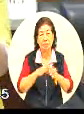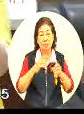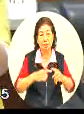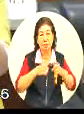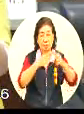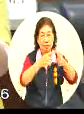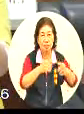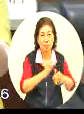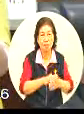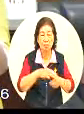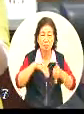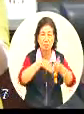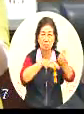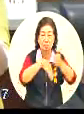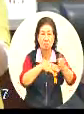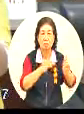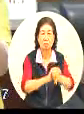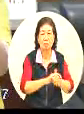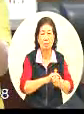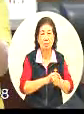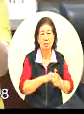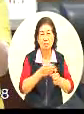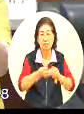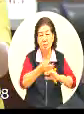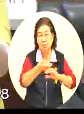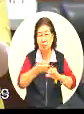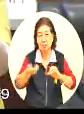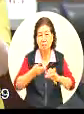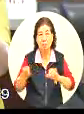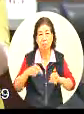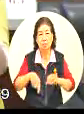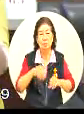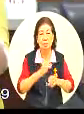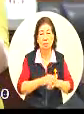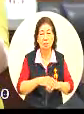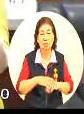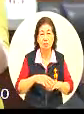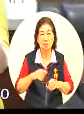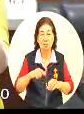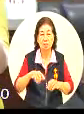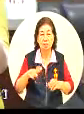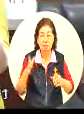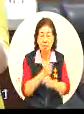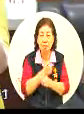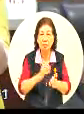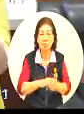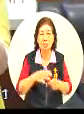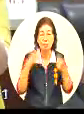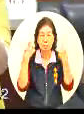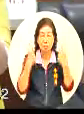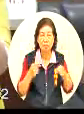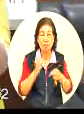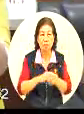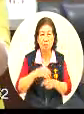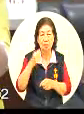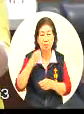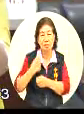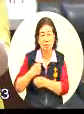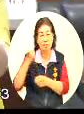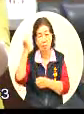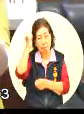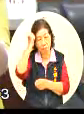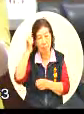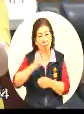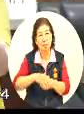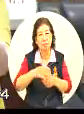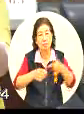就是赶走还是抽离掉就失去原先我们眷村的核心的价值所以本社非